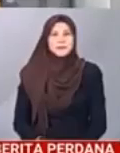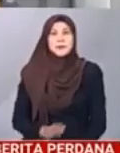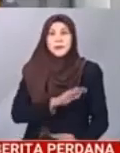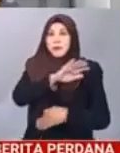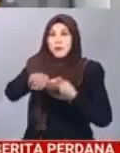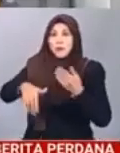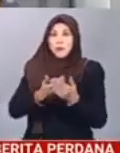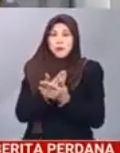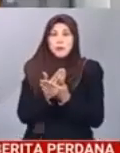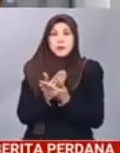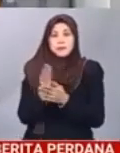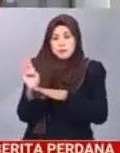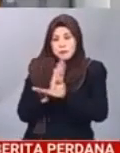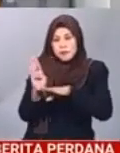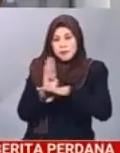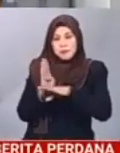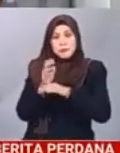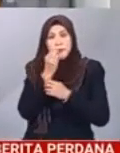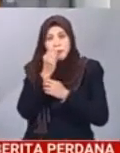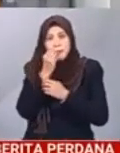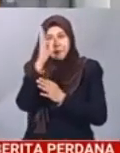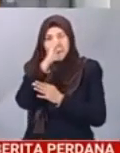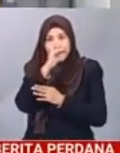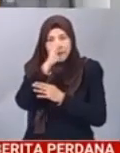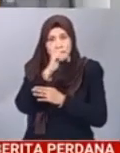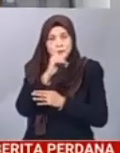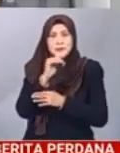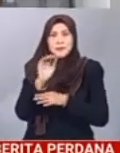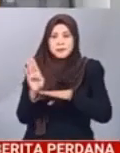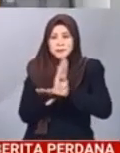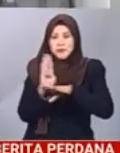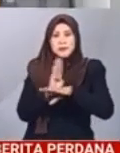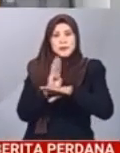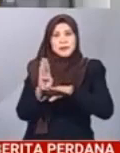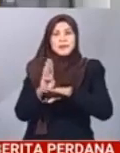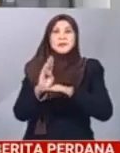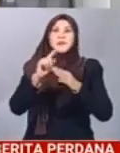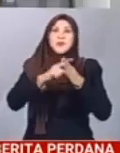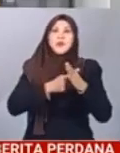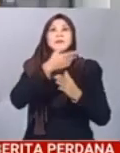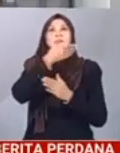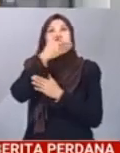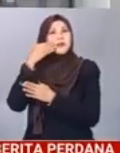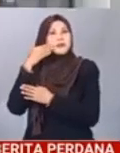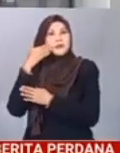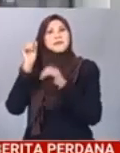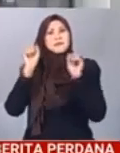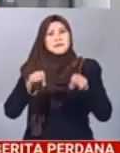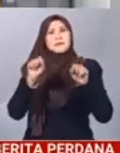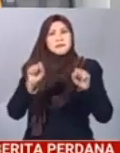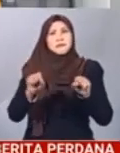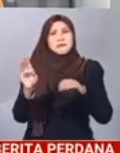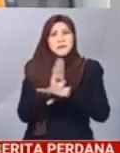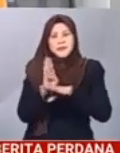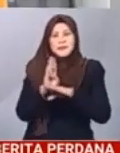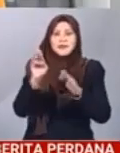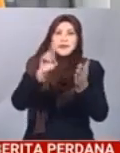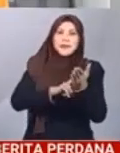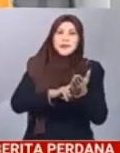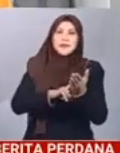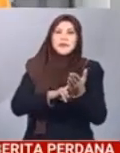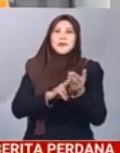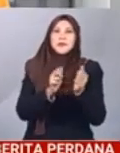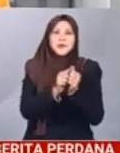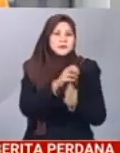Hai semua Piaget makanan dimulai kau yang ingin menjalankan perniagaan sepanjang Ramadan boleh melakukannya dengan mendaftar kepada